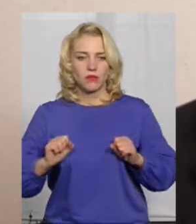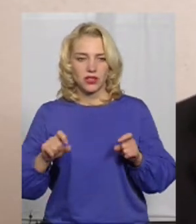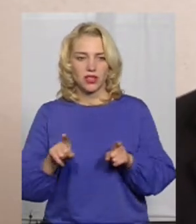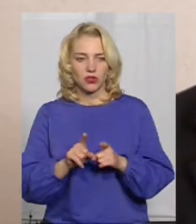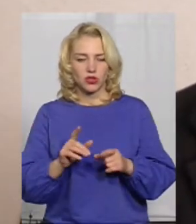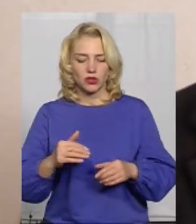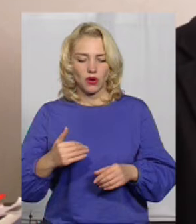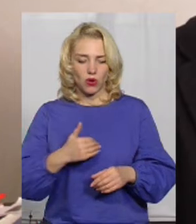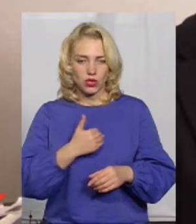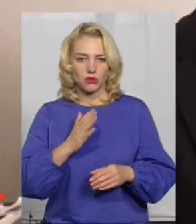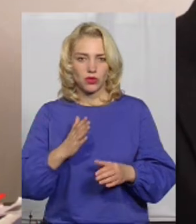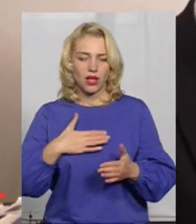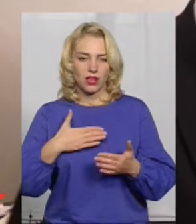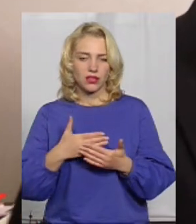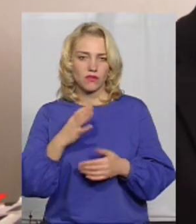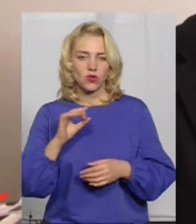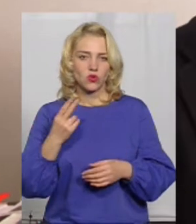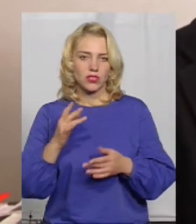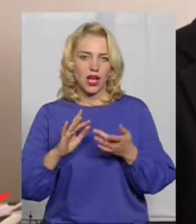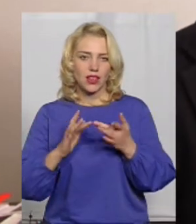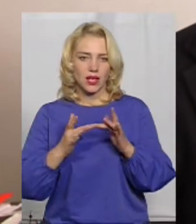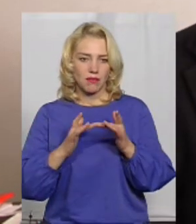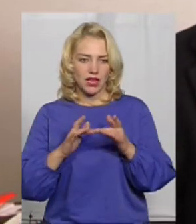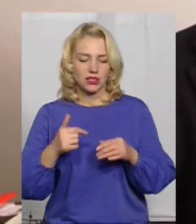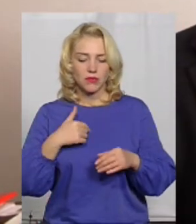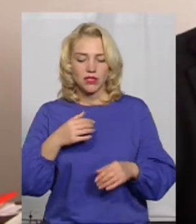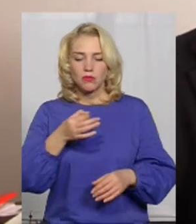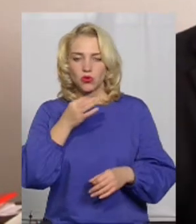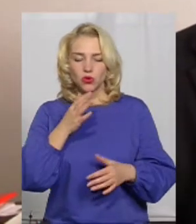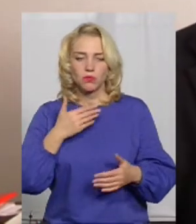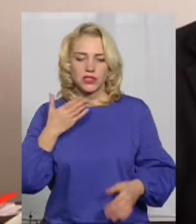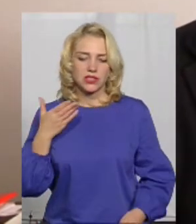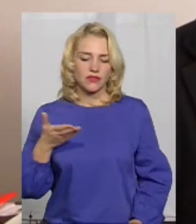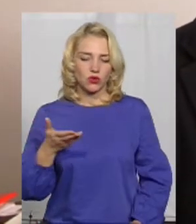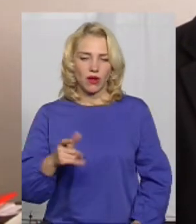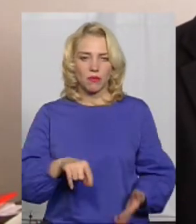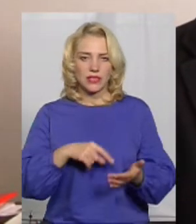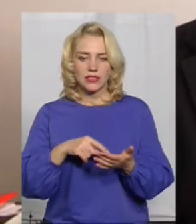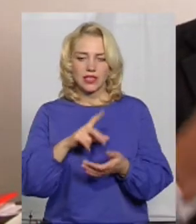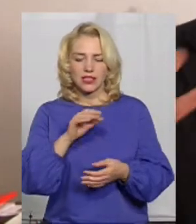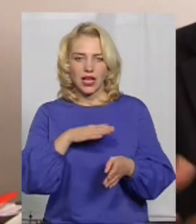активною в соціальних мережах. Мені подобається звітувати перед містянами за реалізовані об'єкти,